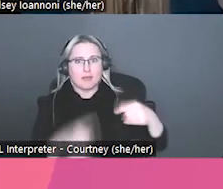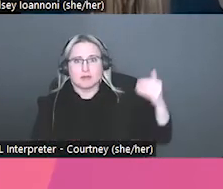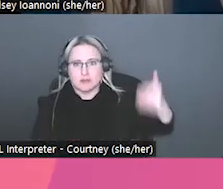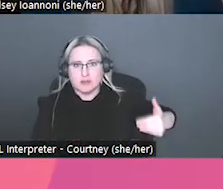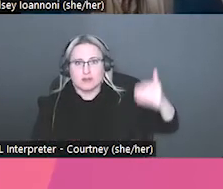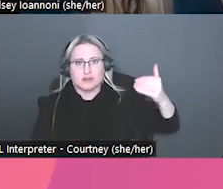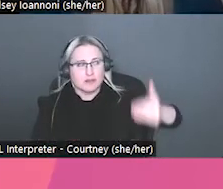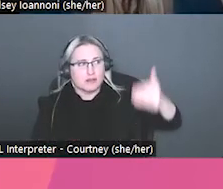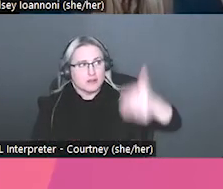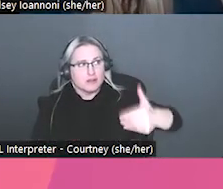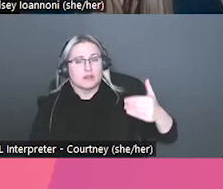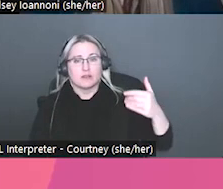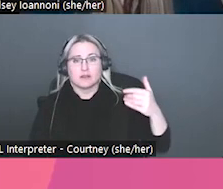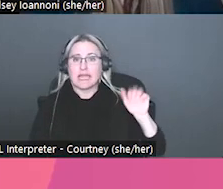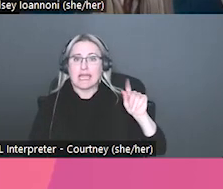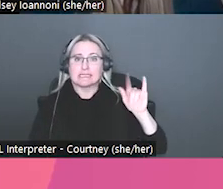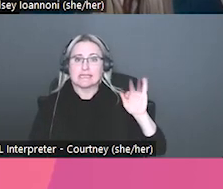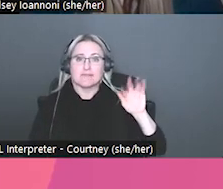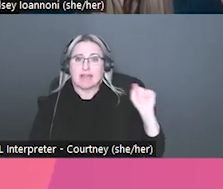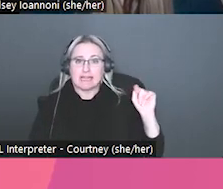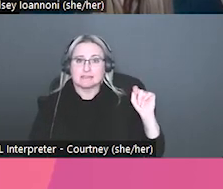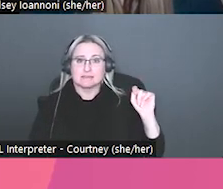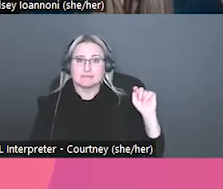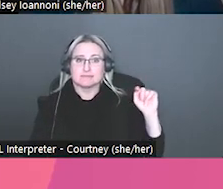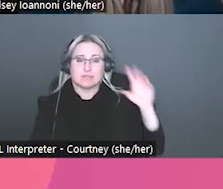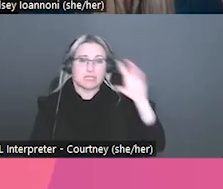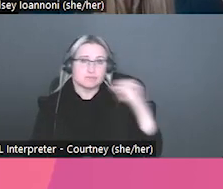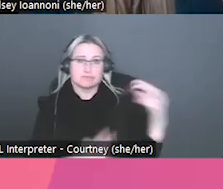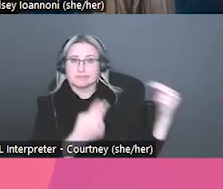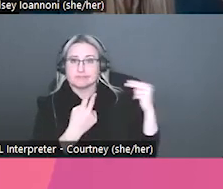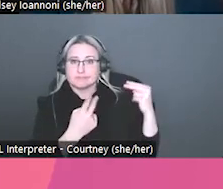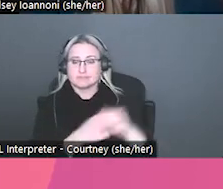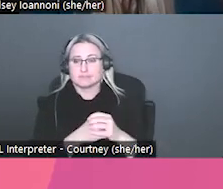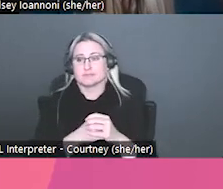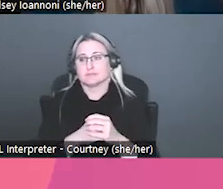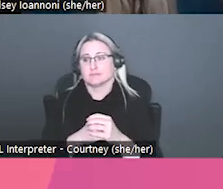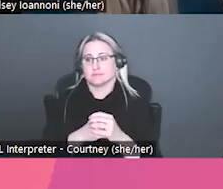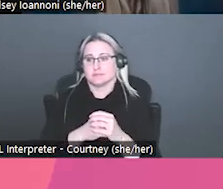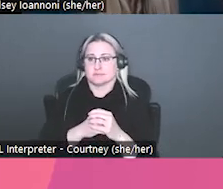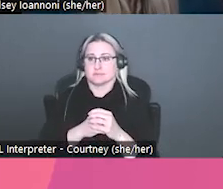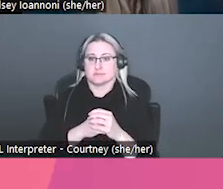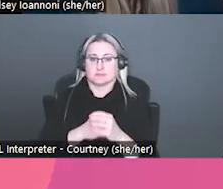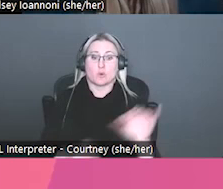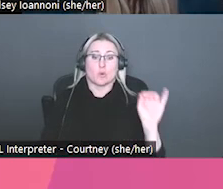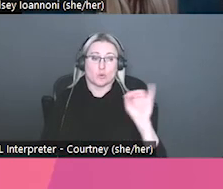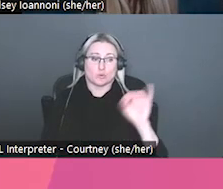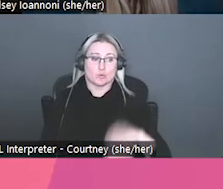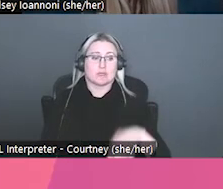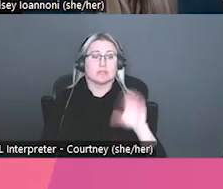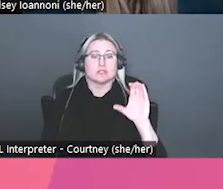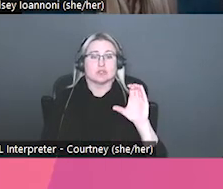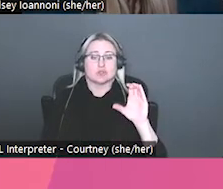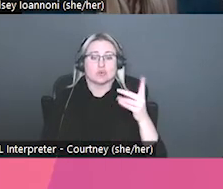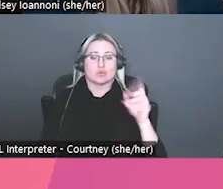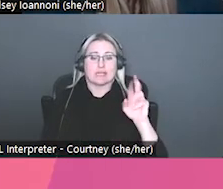car on peut vouloir éviter donc cette expérience de préjugés. De plus,